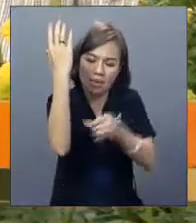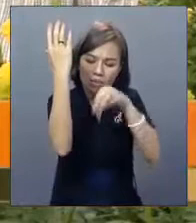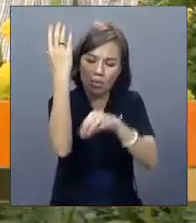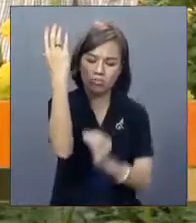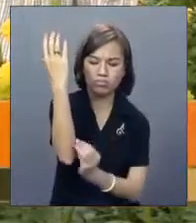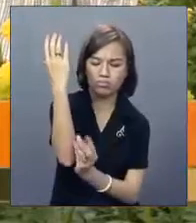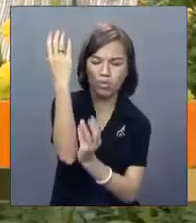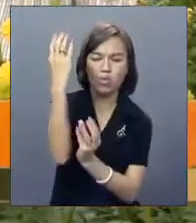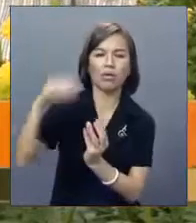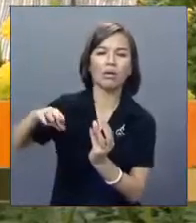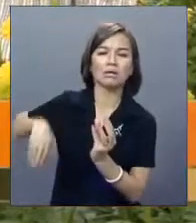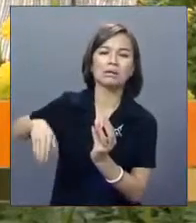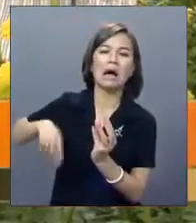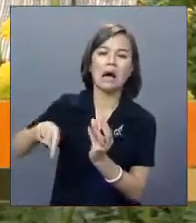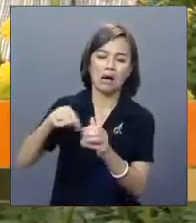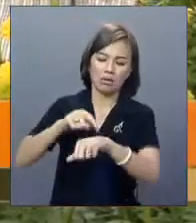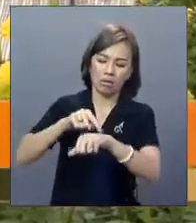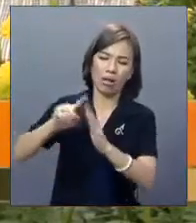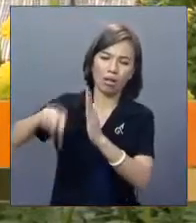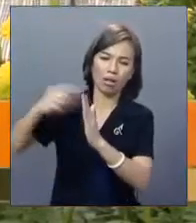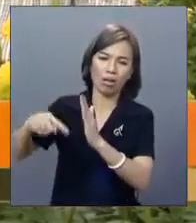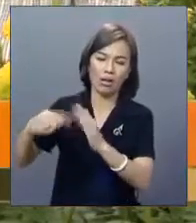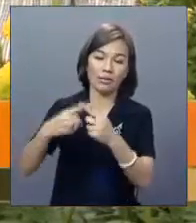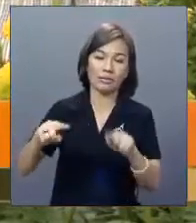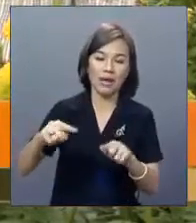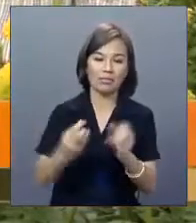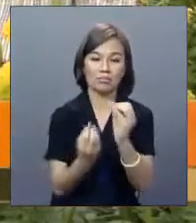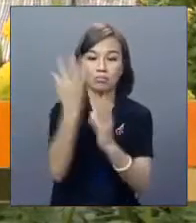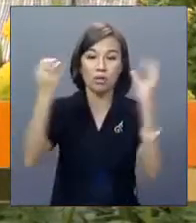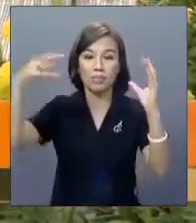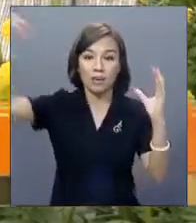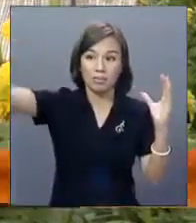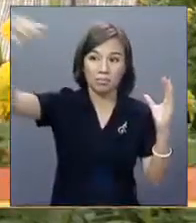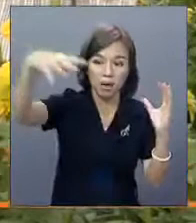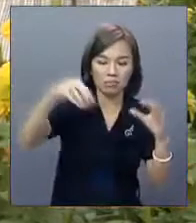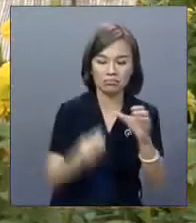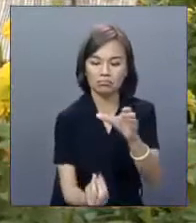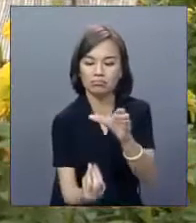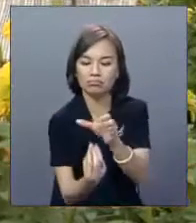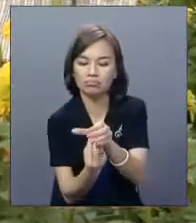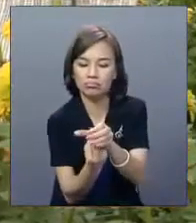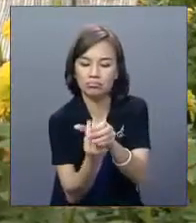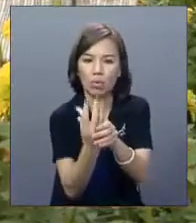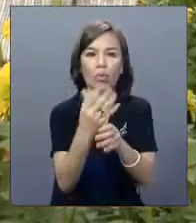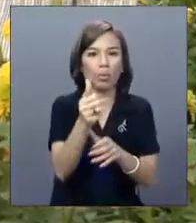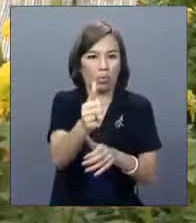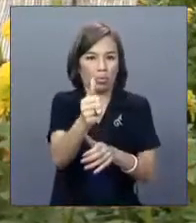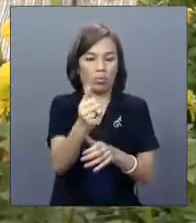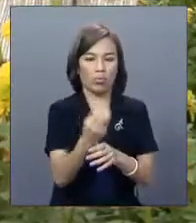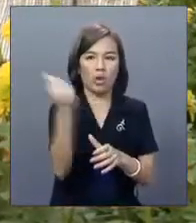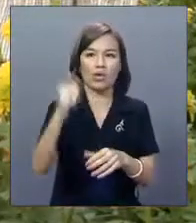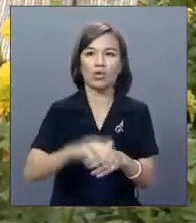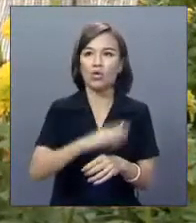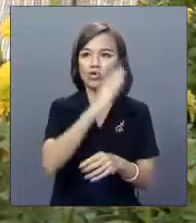อ่ะมันก็จะออกดีหน่อยออกไวแล้วก็แขนงมันจะแตกเยอะแต่ถ้าไม่เด็ดยอดมันจะเ